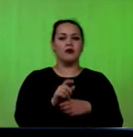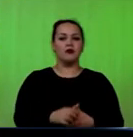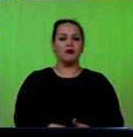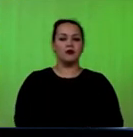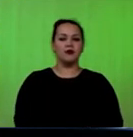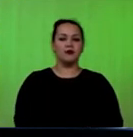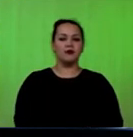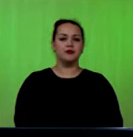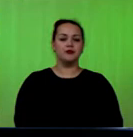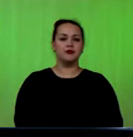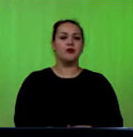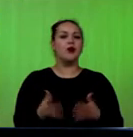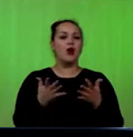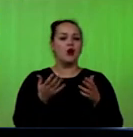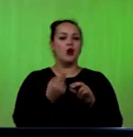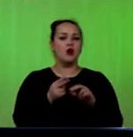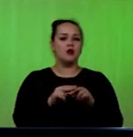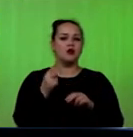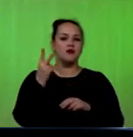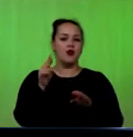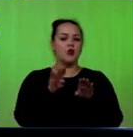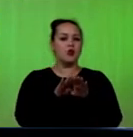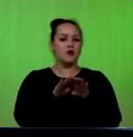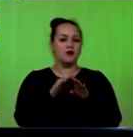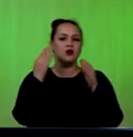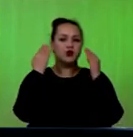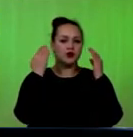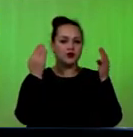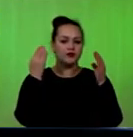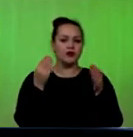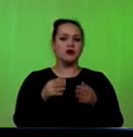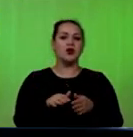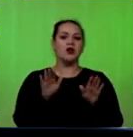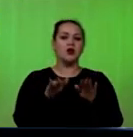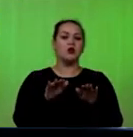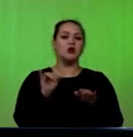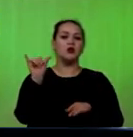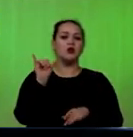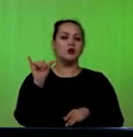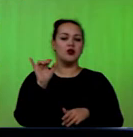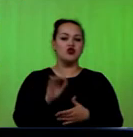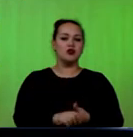в каком из этих двух уравнений неизвестны находятся умножением